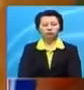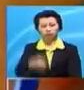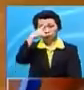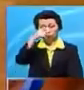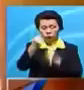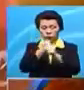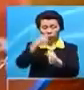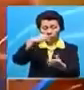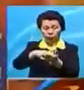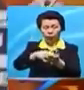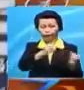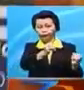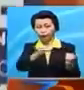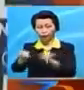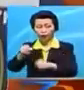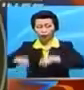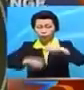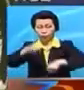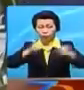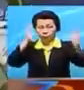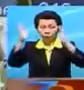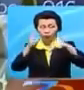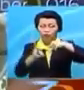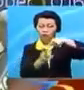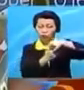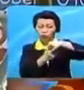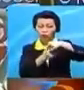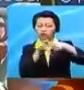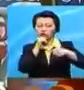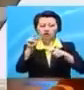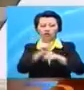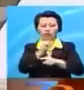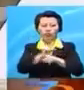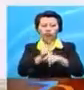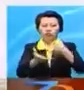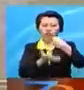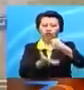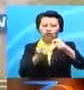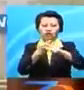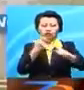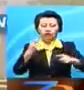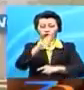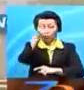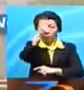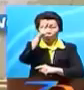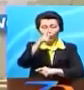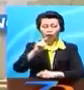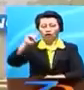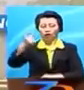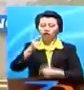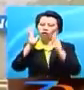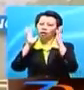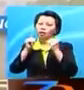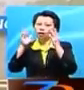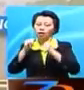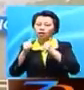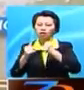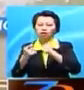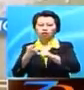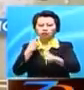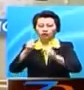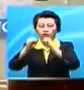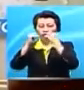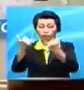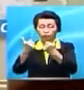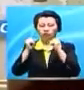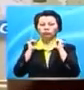Untuk tahun ini, penganjur Jelajah Malaysia Peloton Resources tidak menggunakan sebarang dana daripada kerajaan dan hanya mengharapkan dari